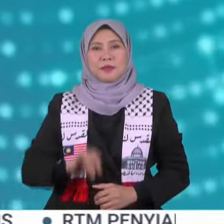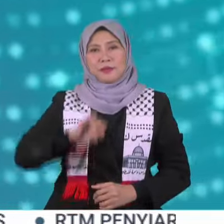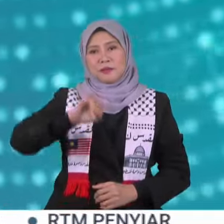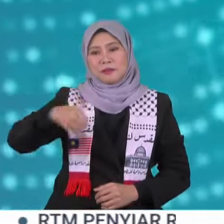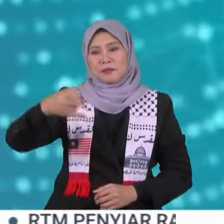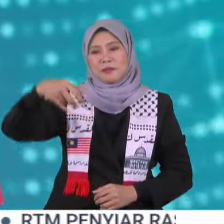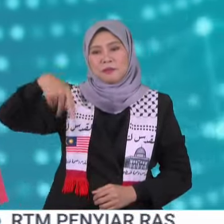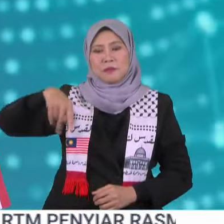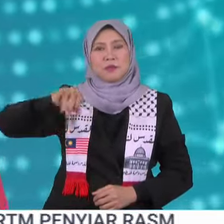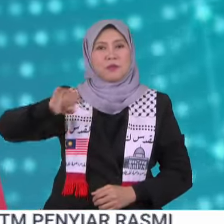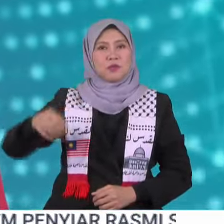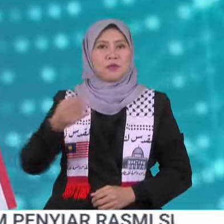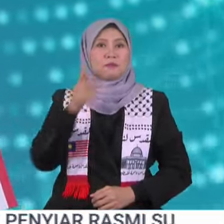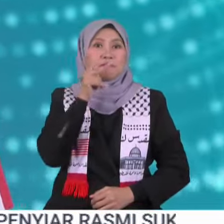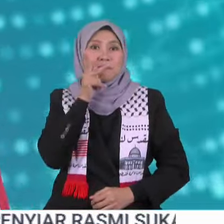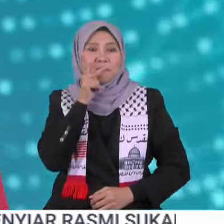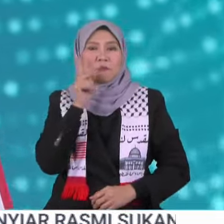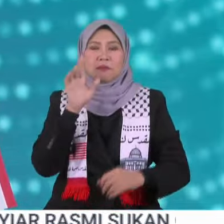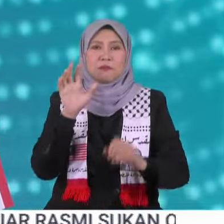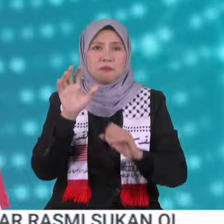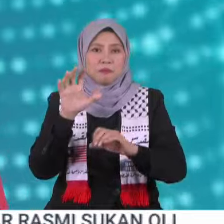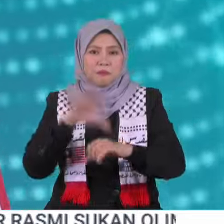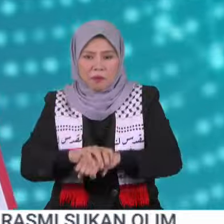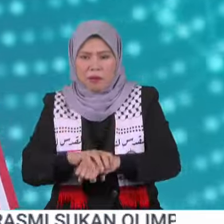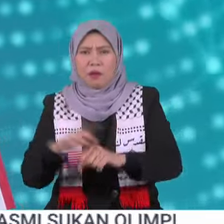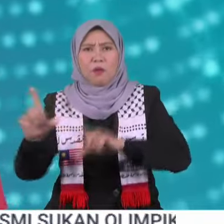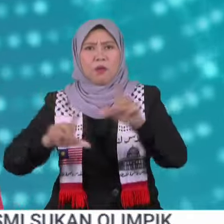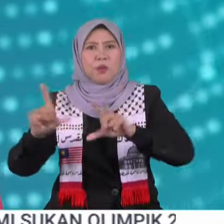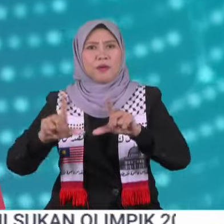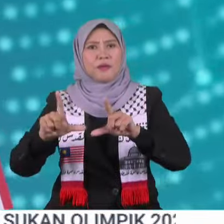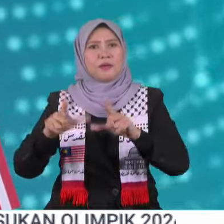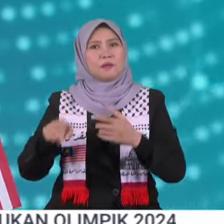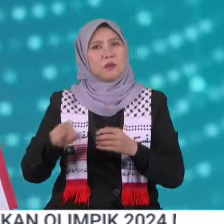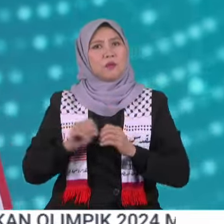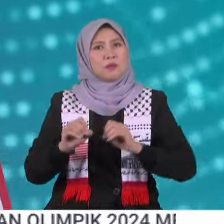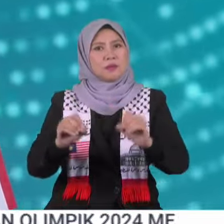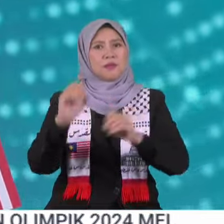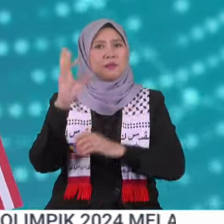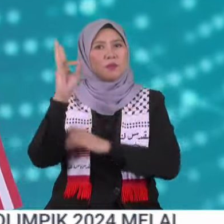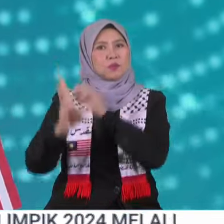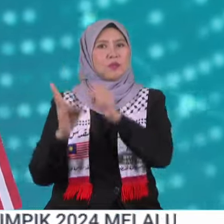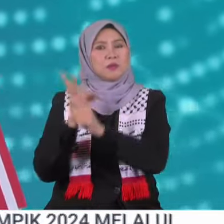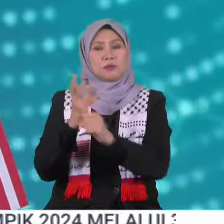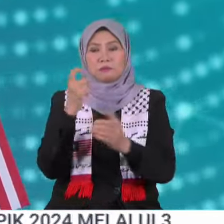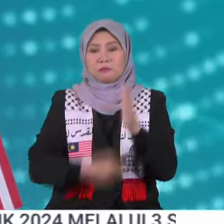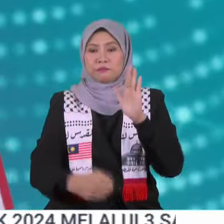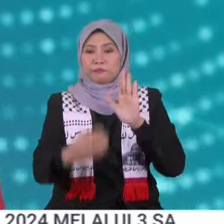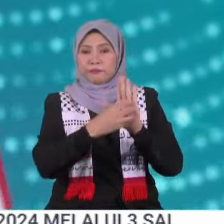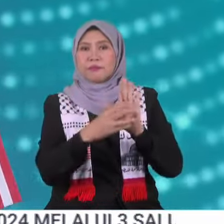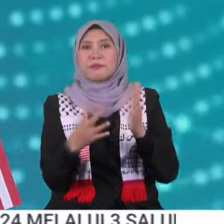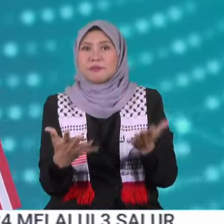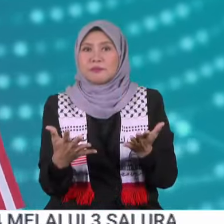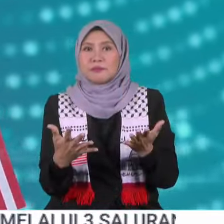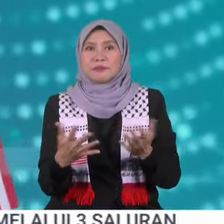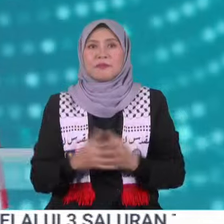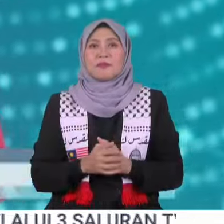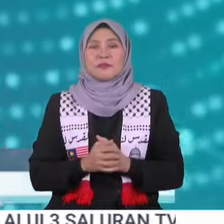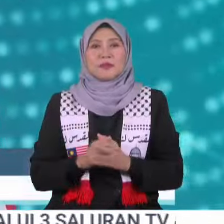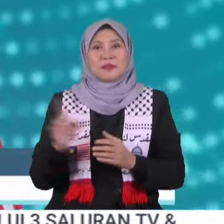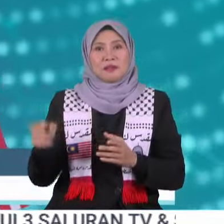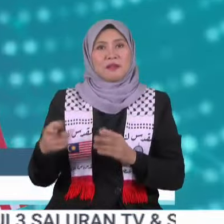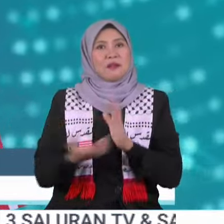Jabatan Pengangkutan Jalan JPJ Kedah menahan sebuah lori yang beroperasi selama 7 tahun tanpa cukai jalan yang sah. Sitaan dibuat